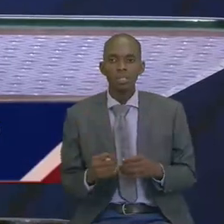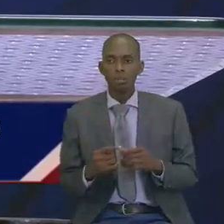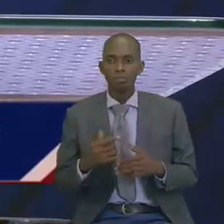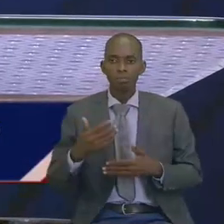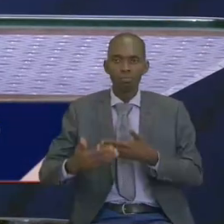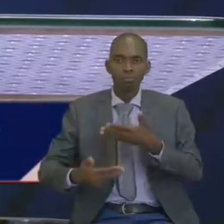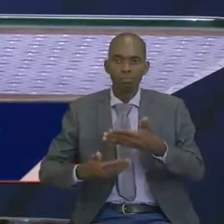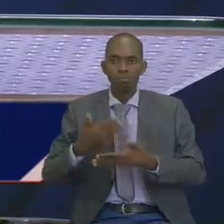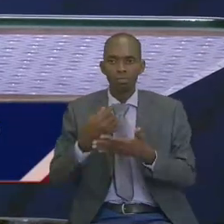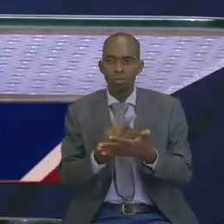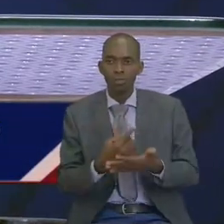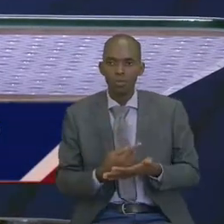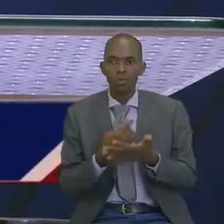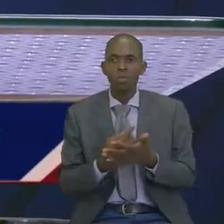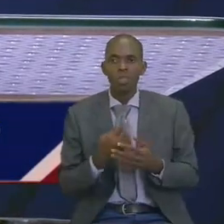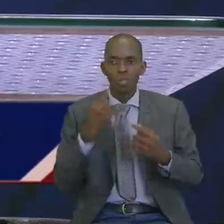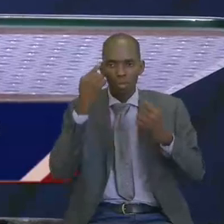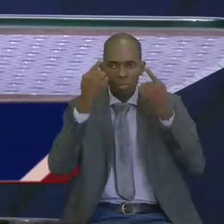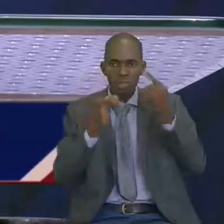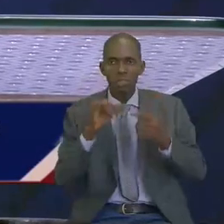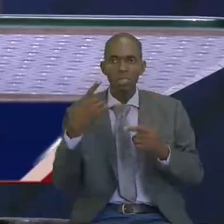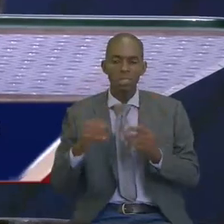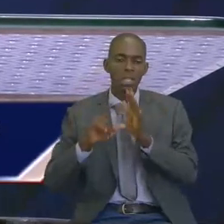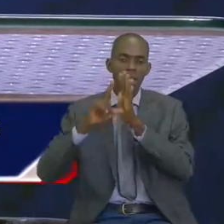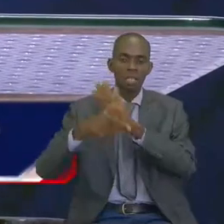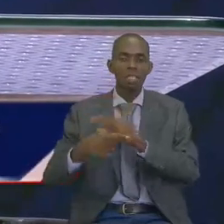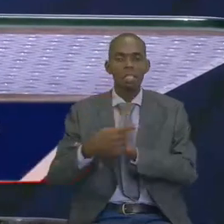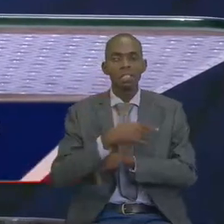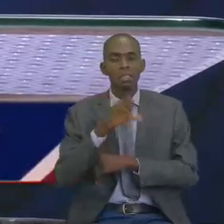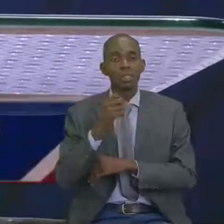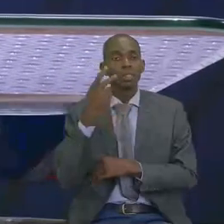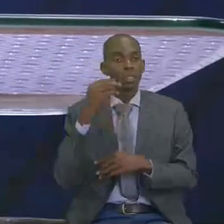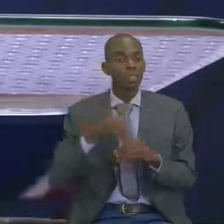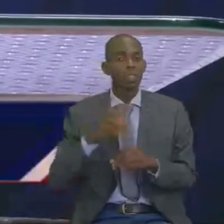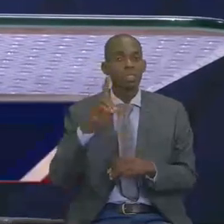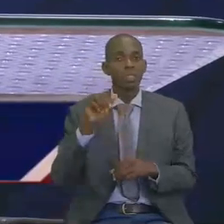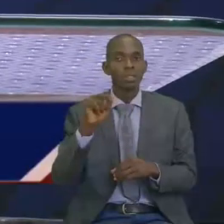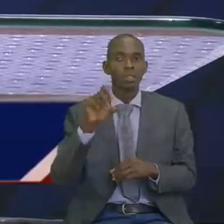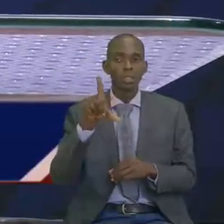délibérations précédentes concernant la suite des temps ou les derniers jours.